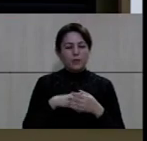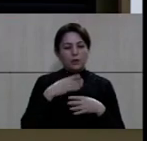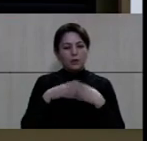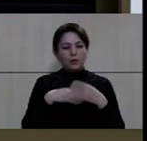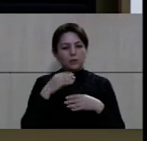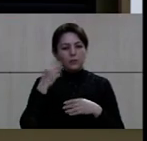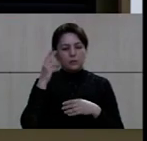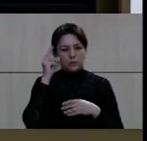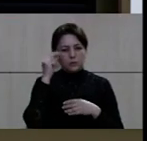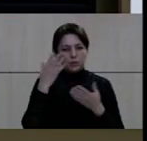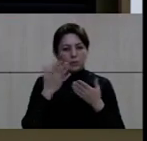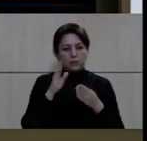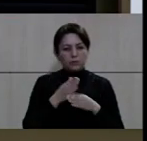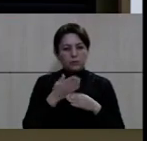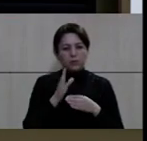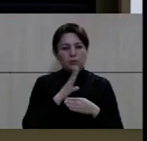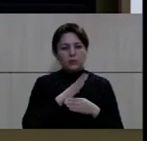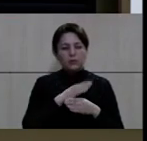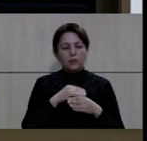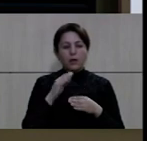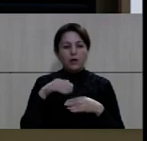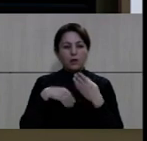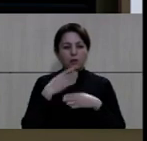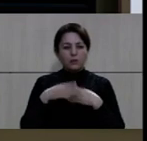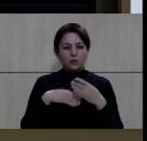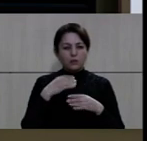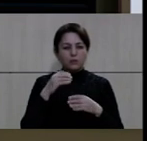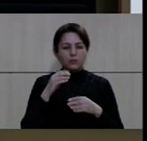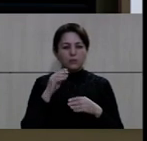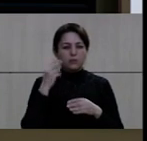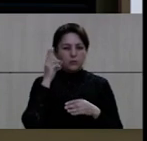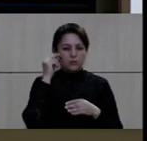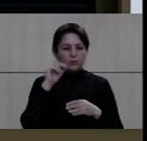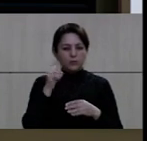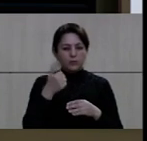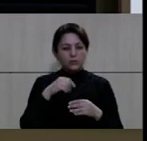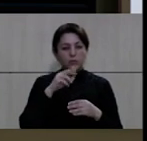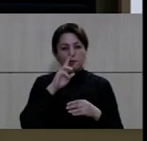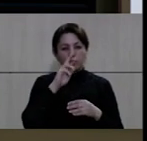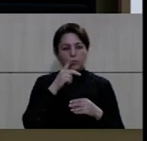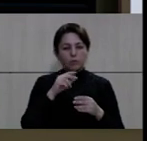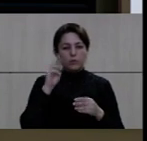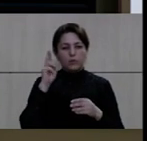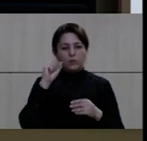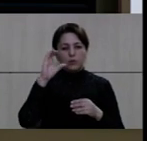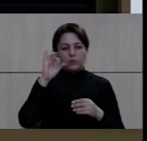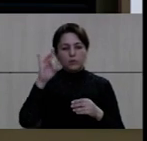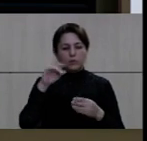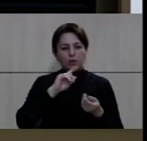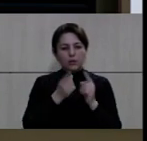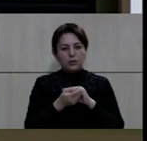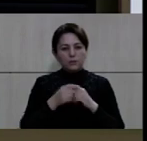Aralash sonlarni qanday bo'lamiz? Aralash sonlarni avval noto'g'ri kasrga aylantirib, shundan keyingina